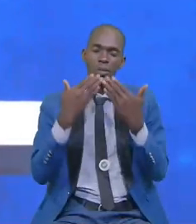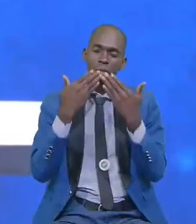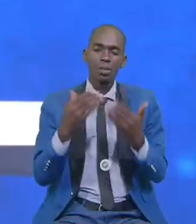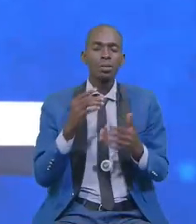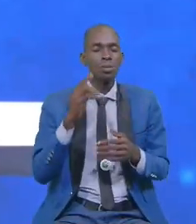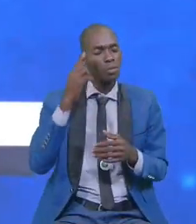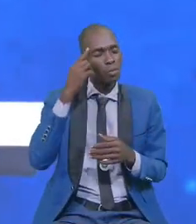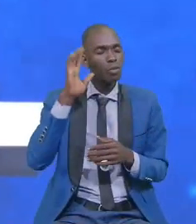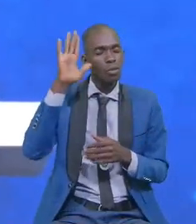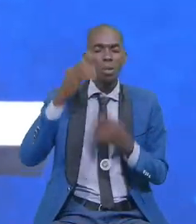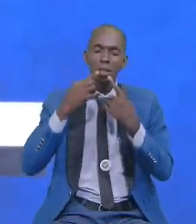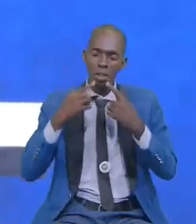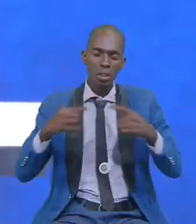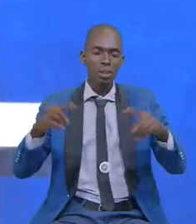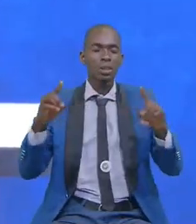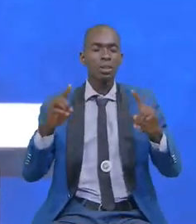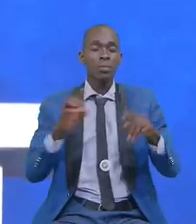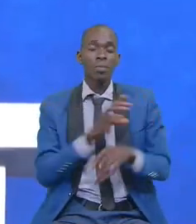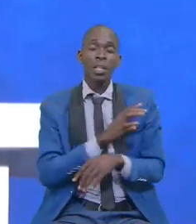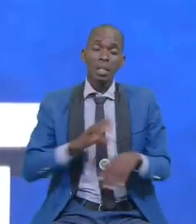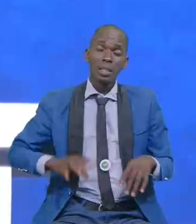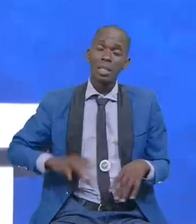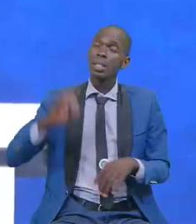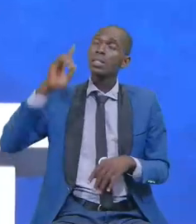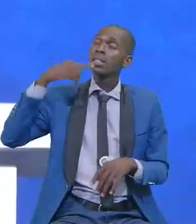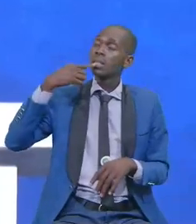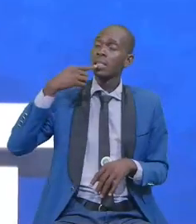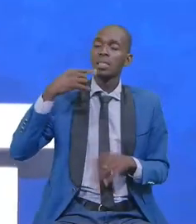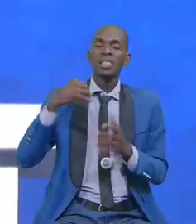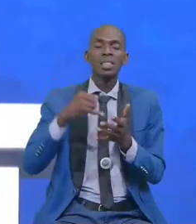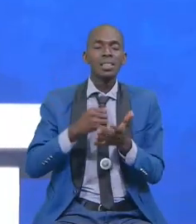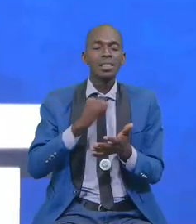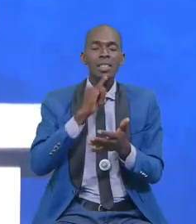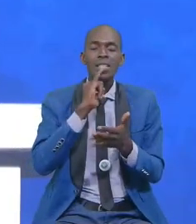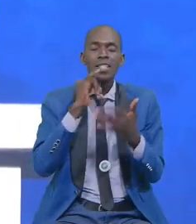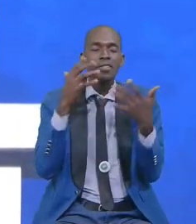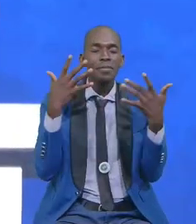déclaration. Christ a dit, tout est accompli.